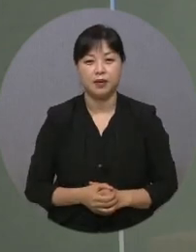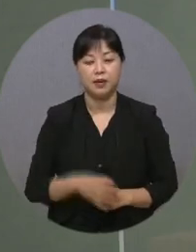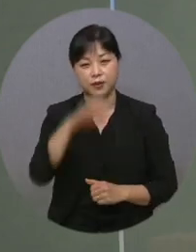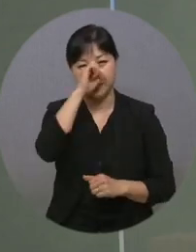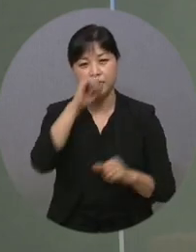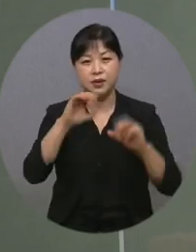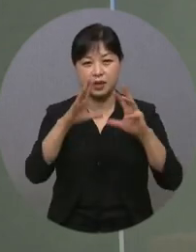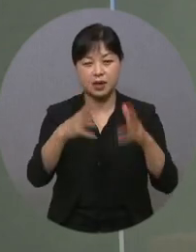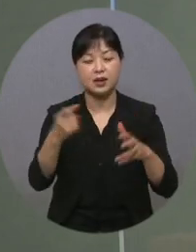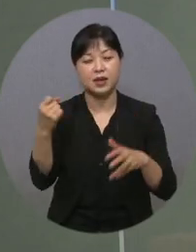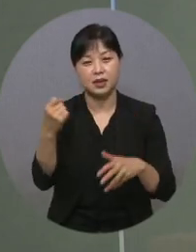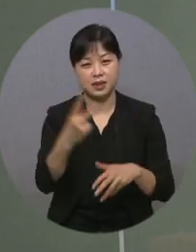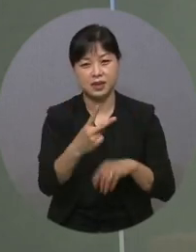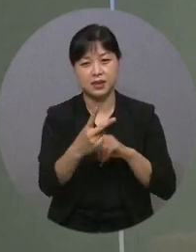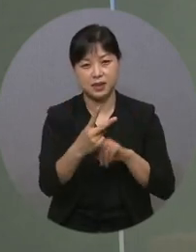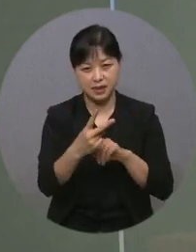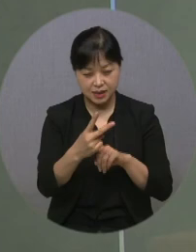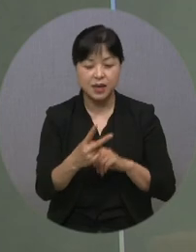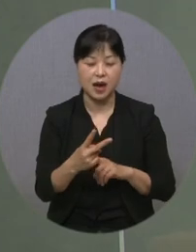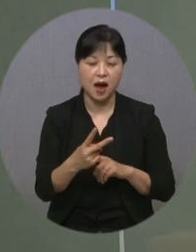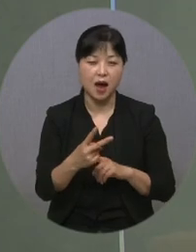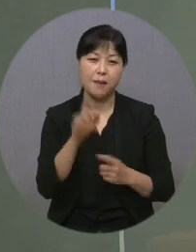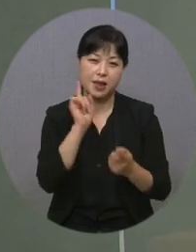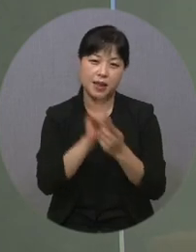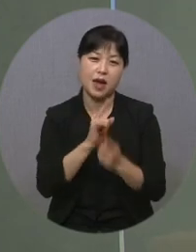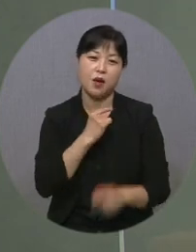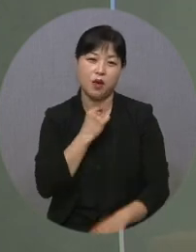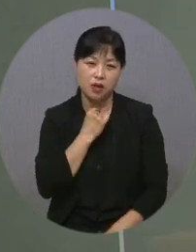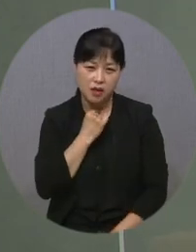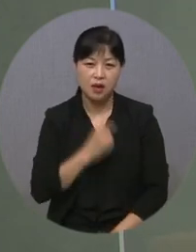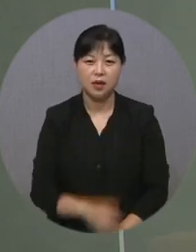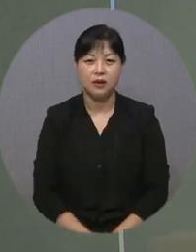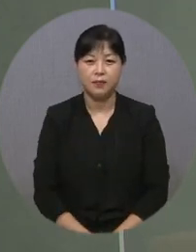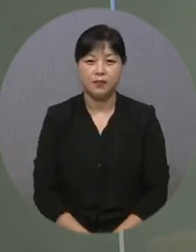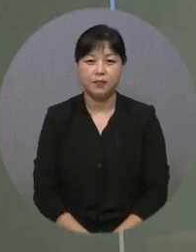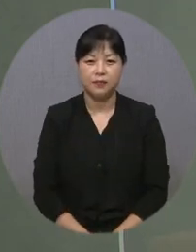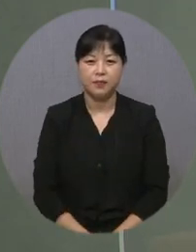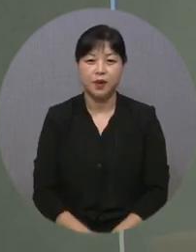세상 다시 한번 기약해 보시죠. 여러분